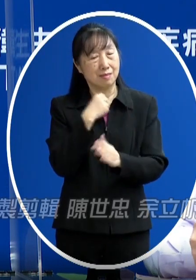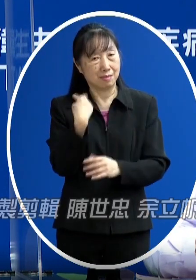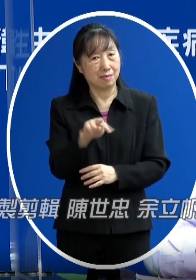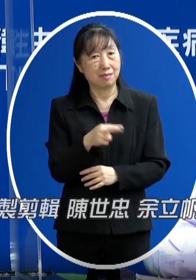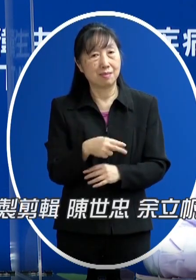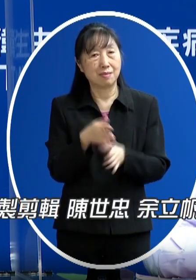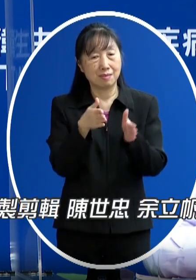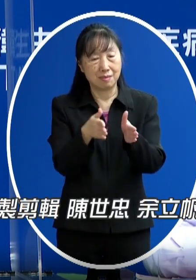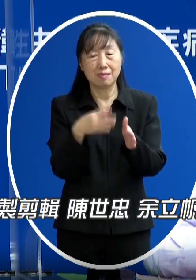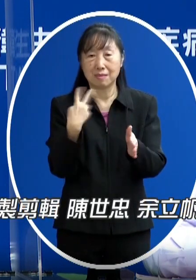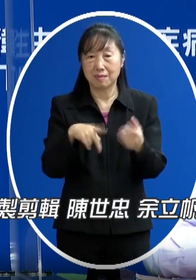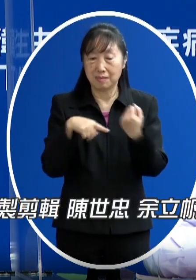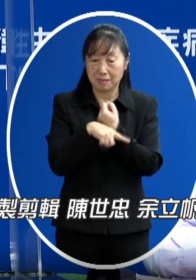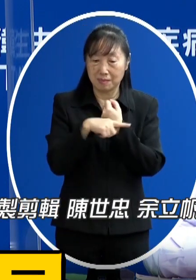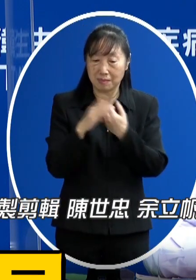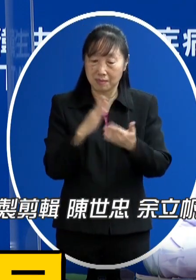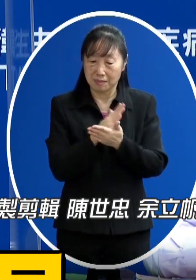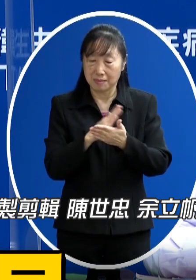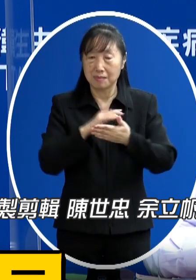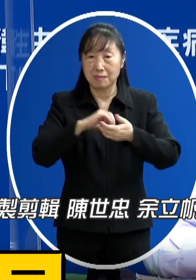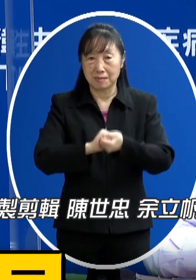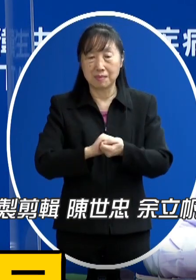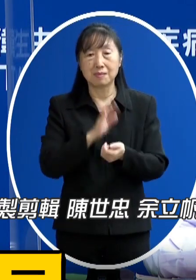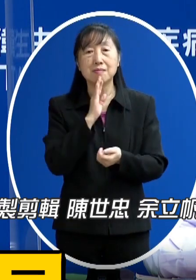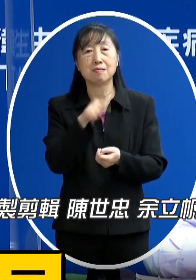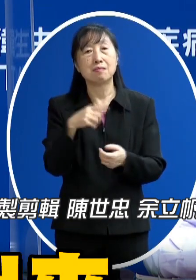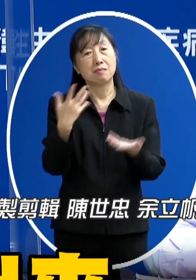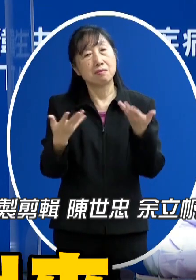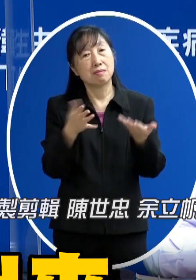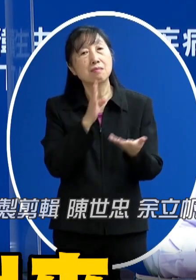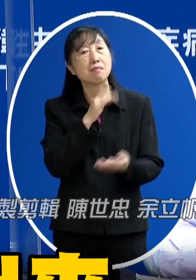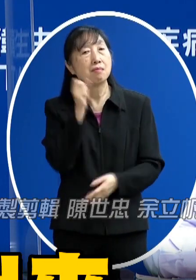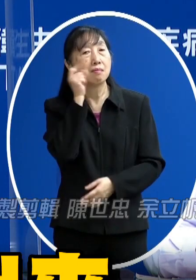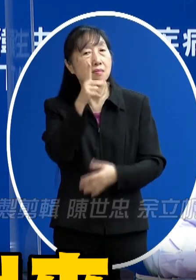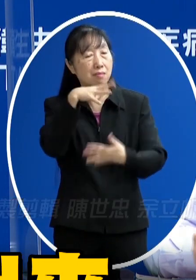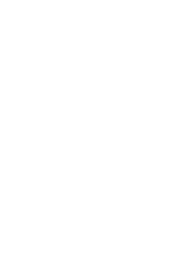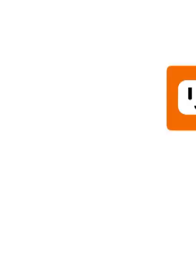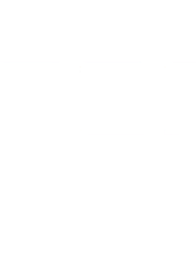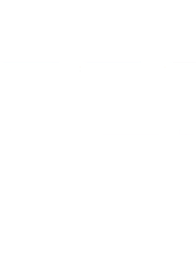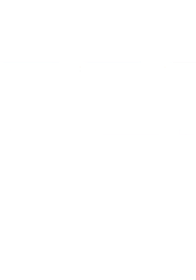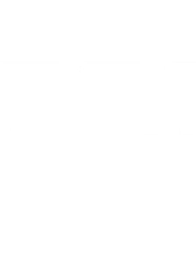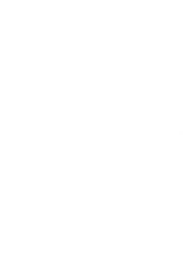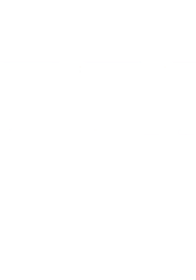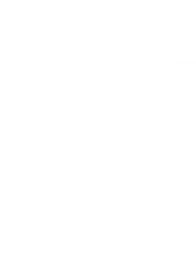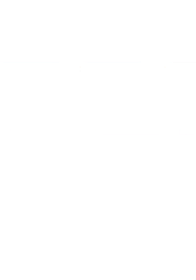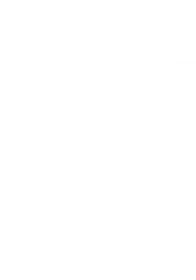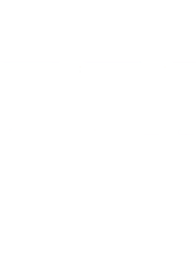够做一个精确的判断。好，我估略大概1个月就可以看得出来的。